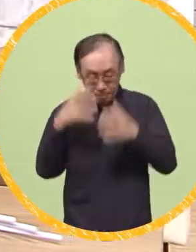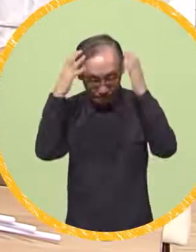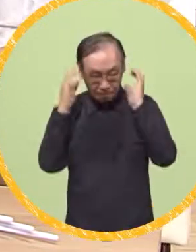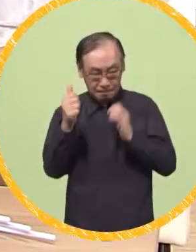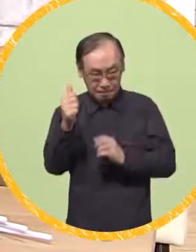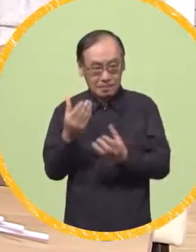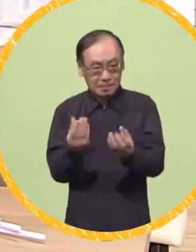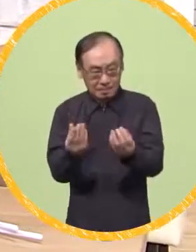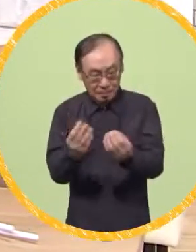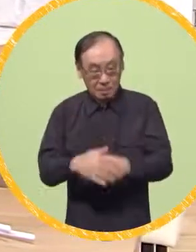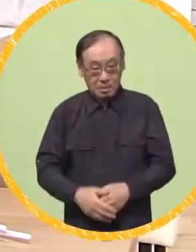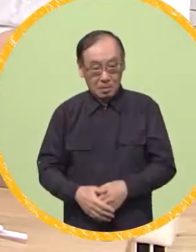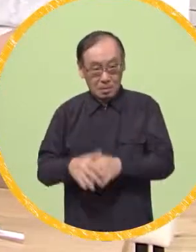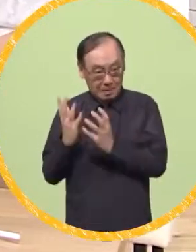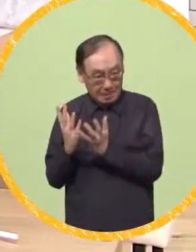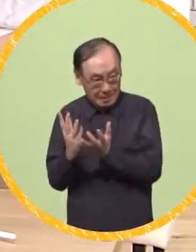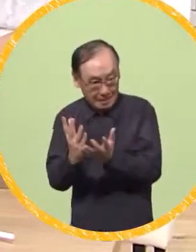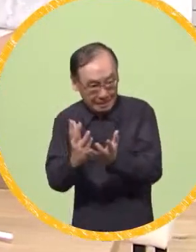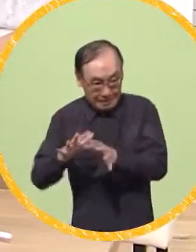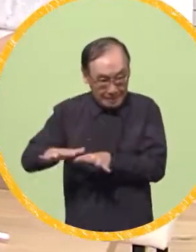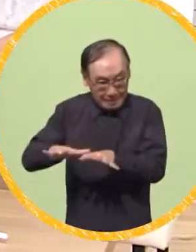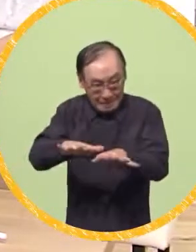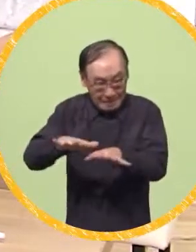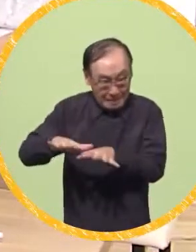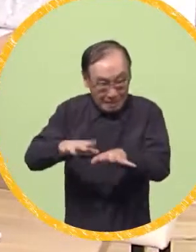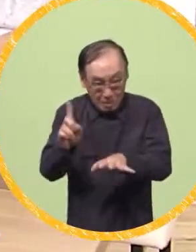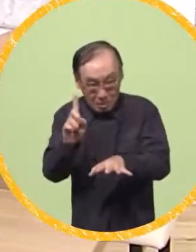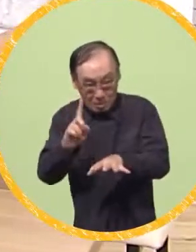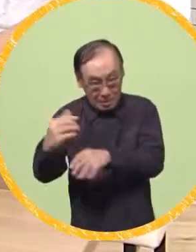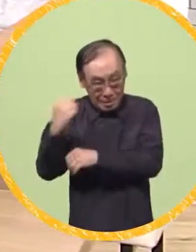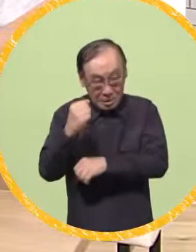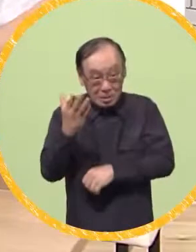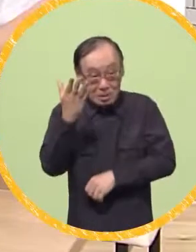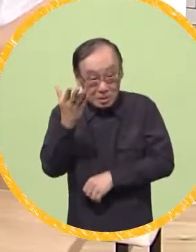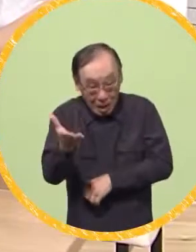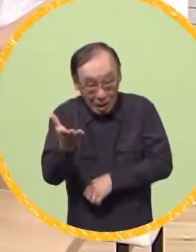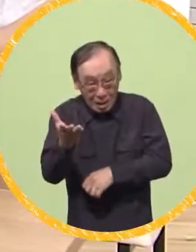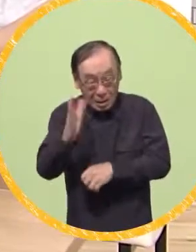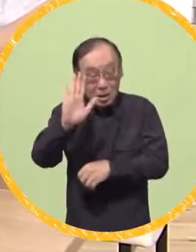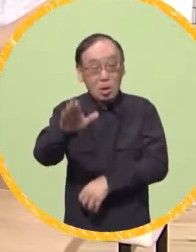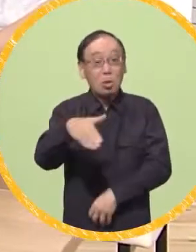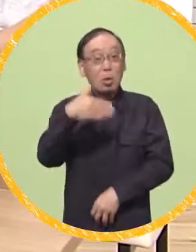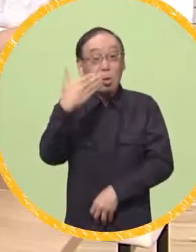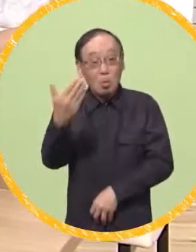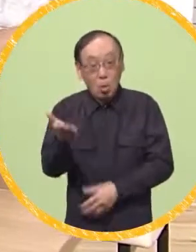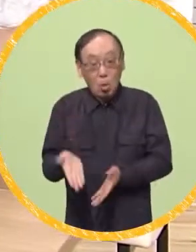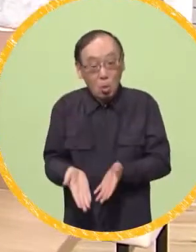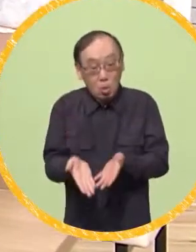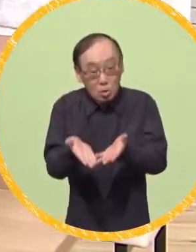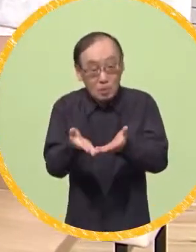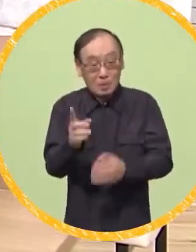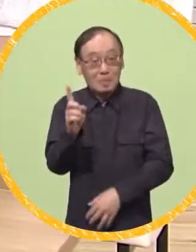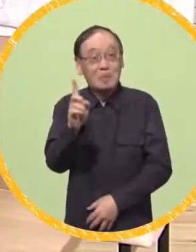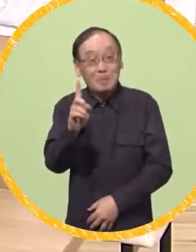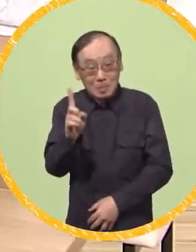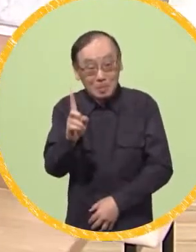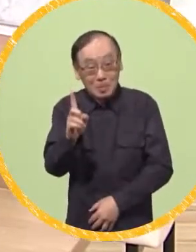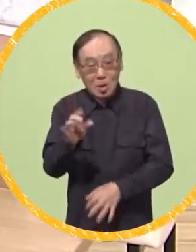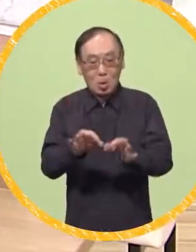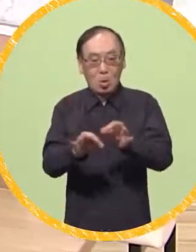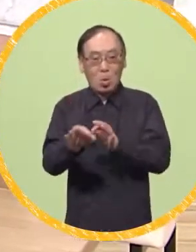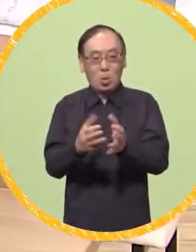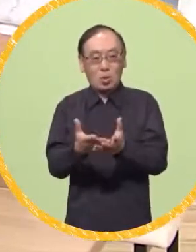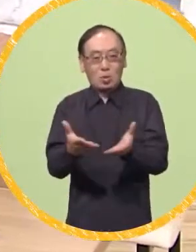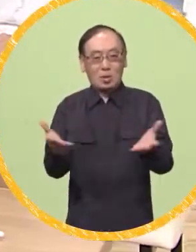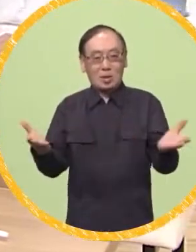に白熱しますからねどこが勝つのがこのレースの行方はもちろんなんですけれどもおすすめはですね当日出展される